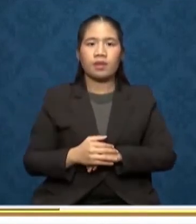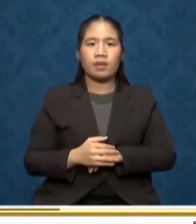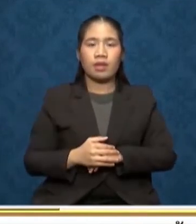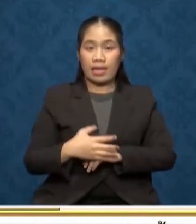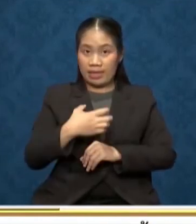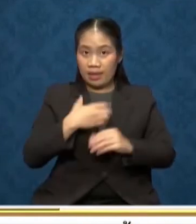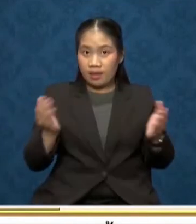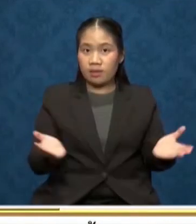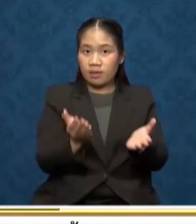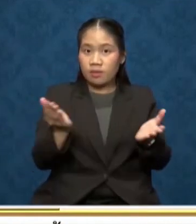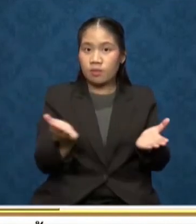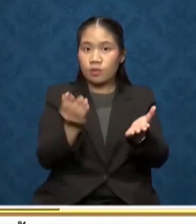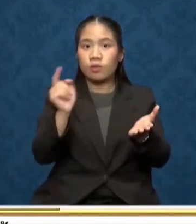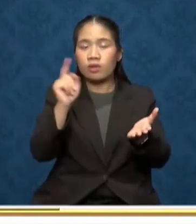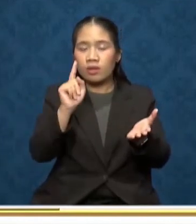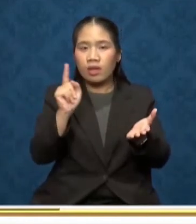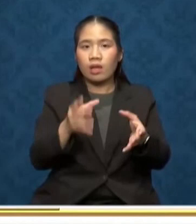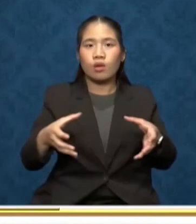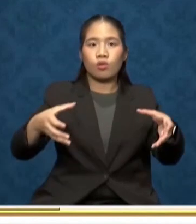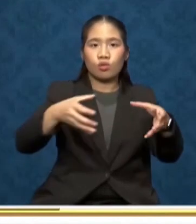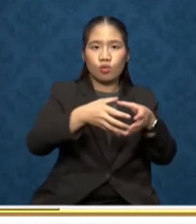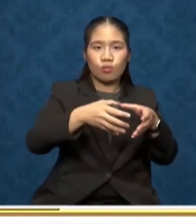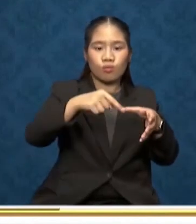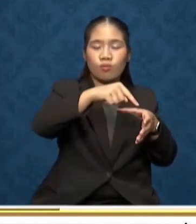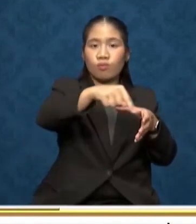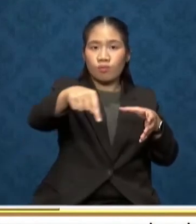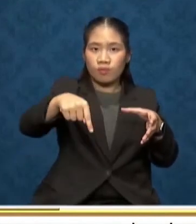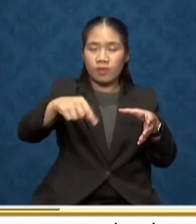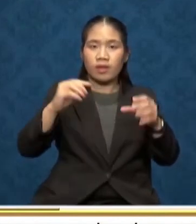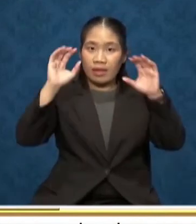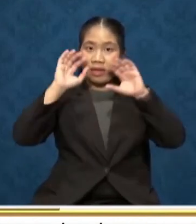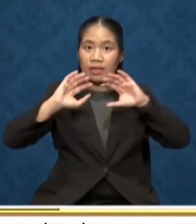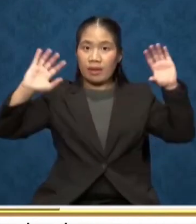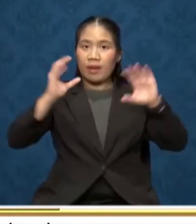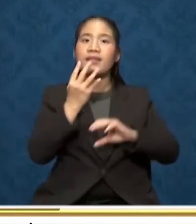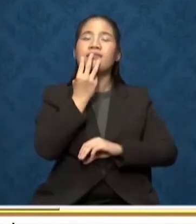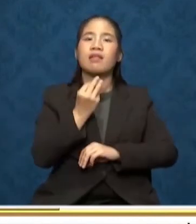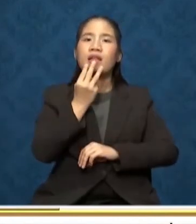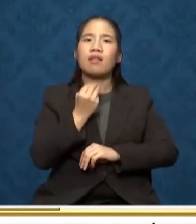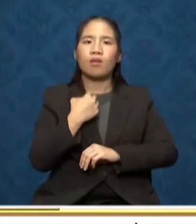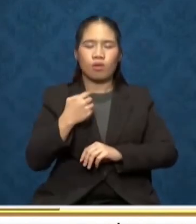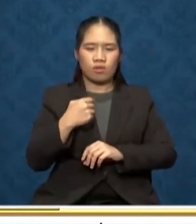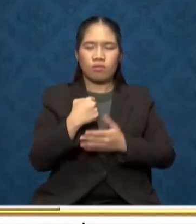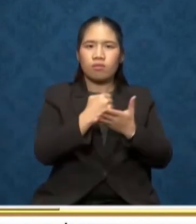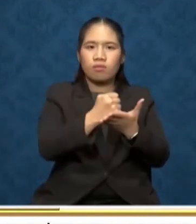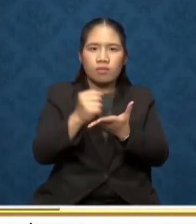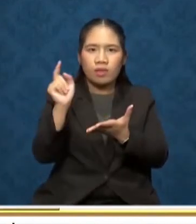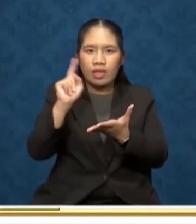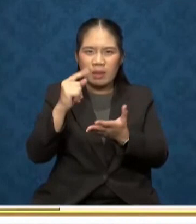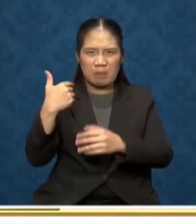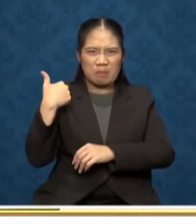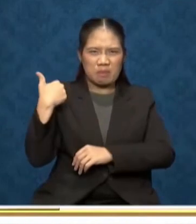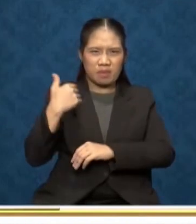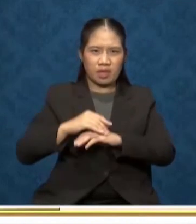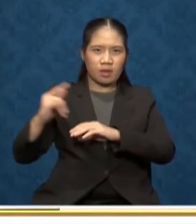เพื่รมสนัสนุนกลุมต่ ในฉนกาซ่าด้วย รฐบาล Israel ตอบโต้ดวยควบญแงโดยเป็การจมตีทางอากา